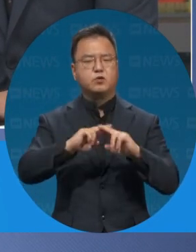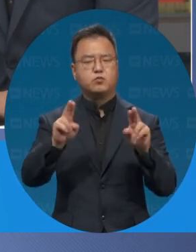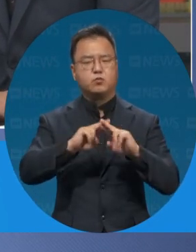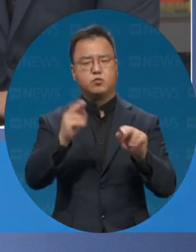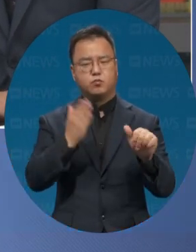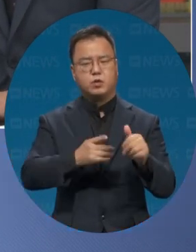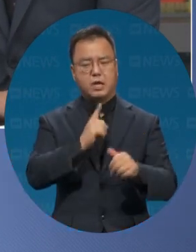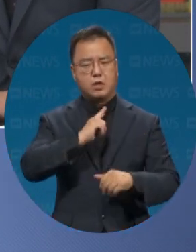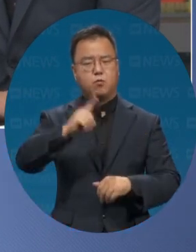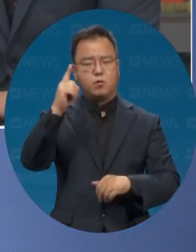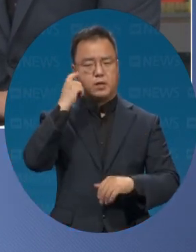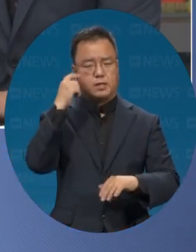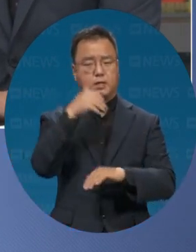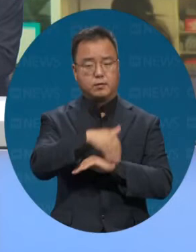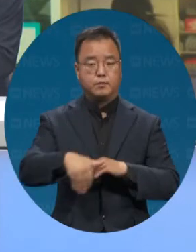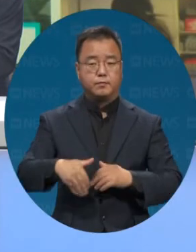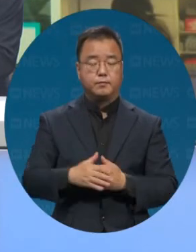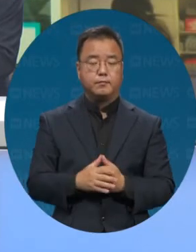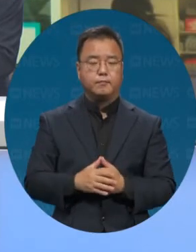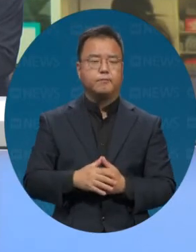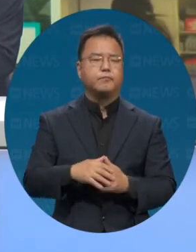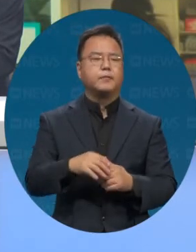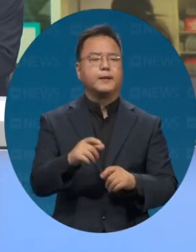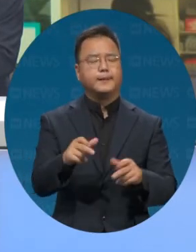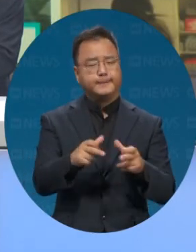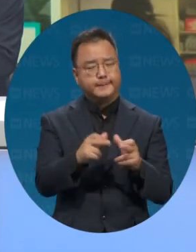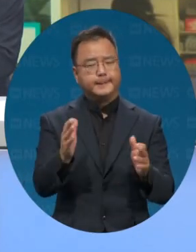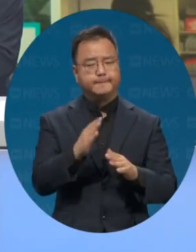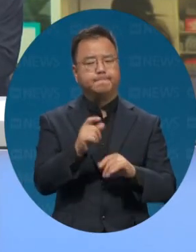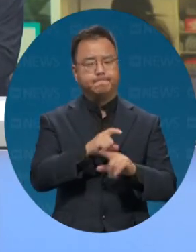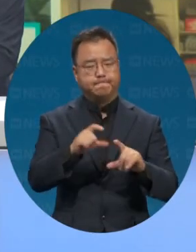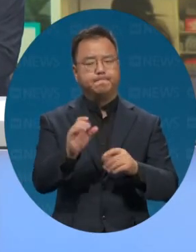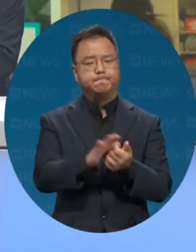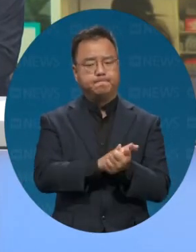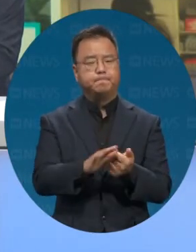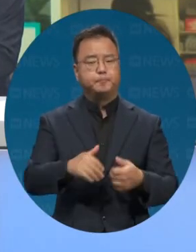주목받고 있습니다 그렇습니다 특히나 장애 학생들에게는 더 큰 배려가 필요해 보이구요